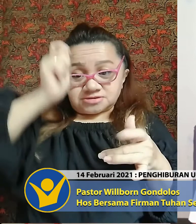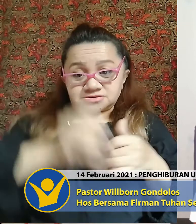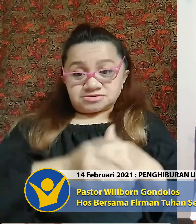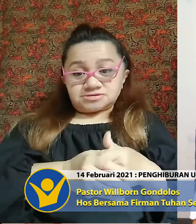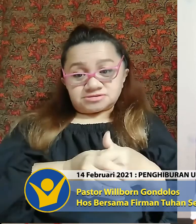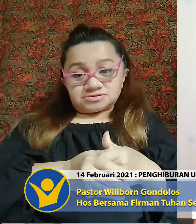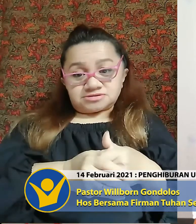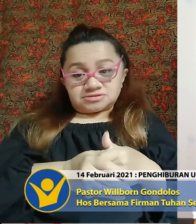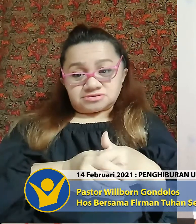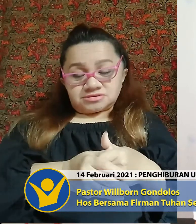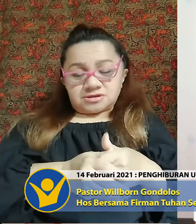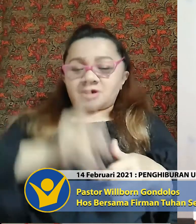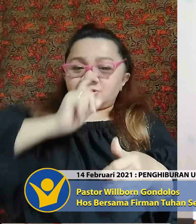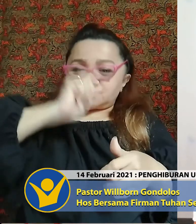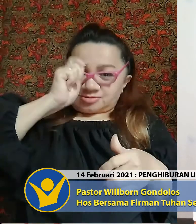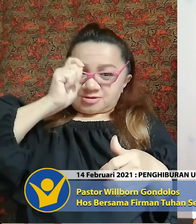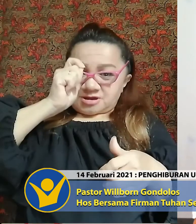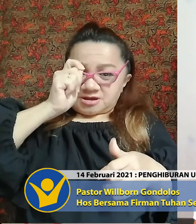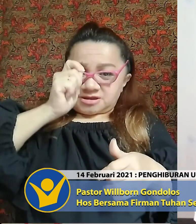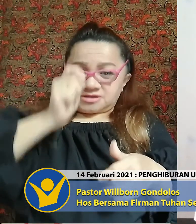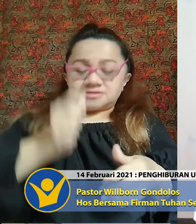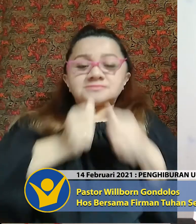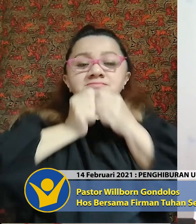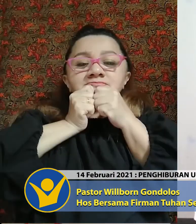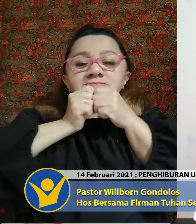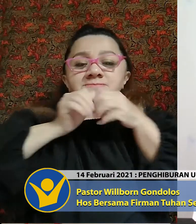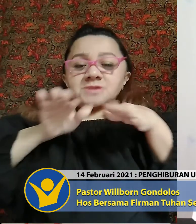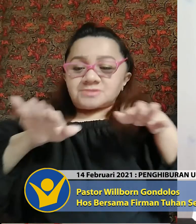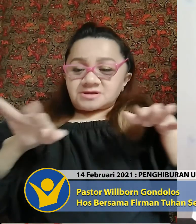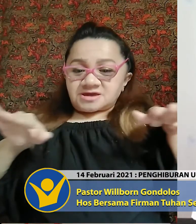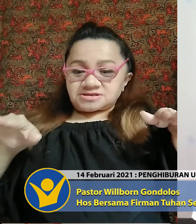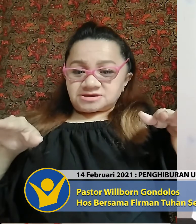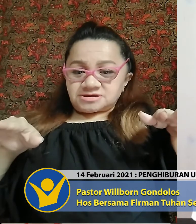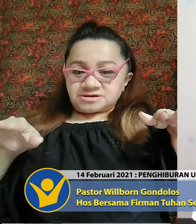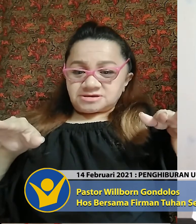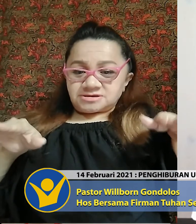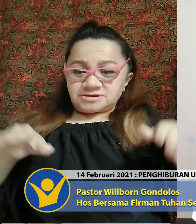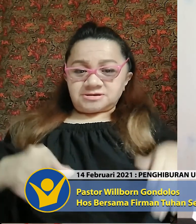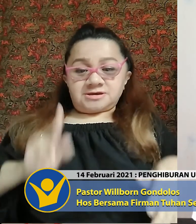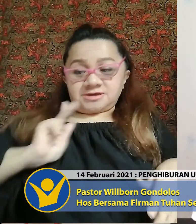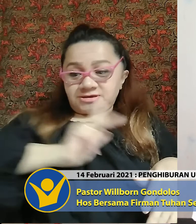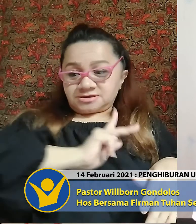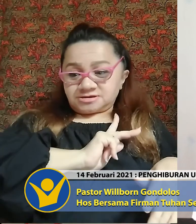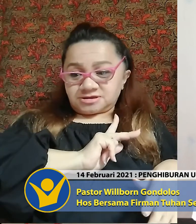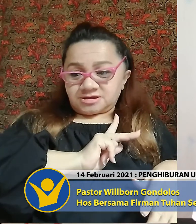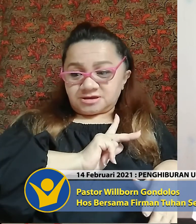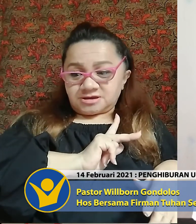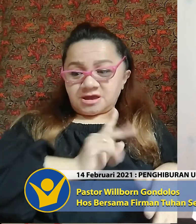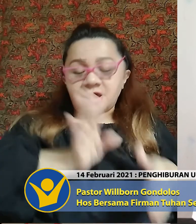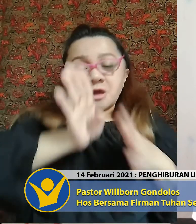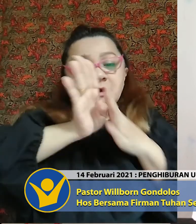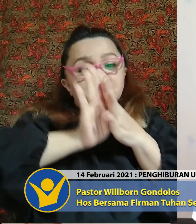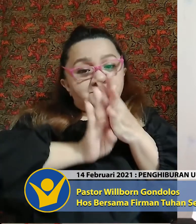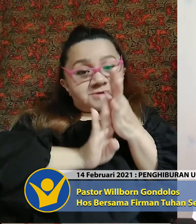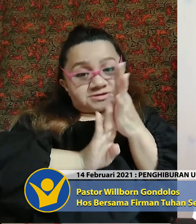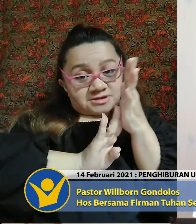Maukah Anda percaya pada janji-janji yang terdapat dalam firman Tuhan ini?